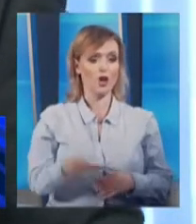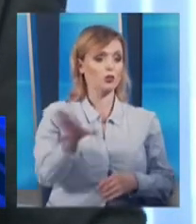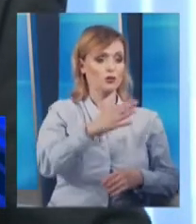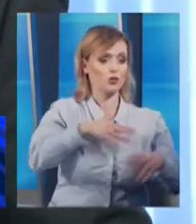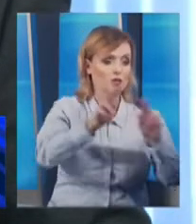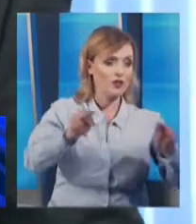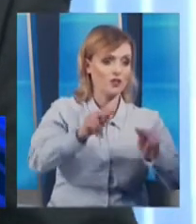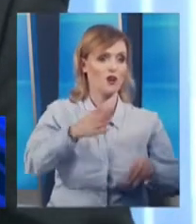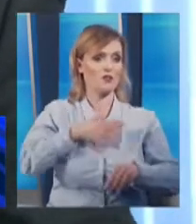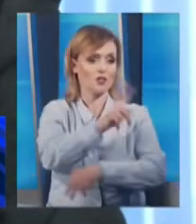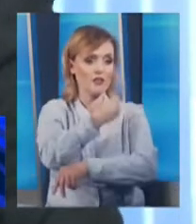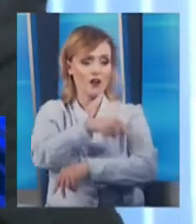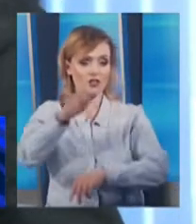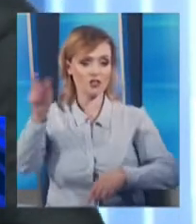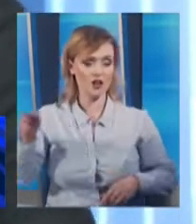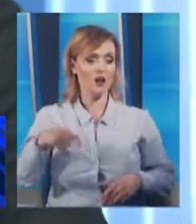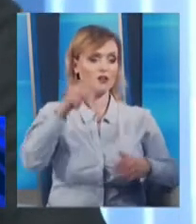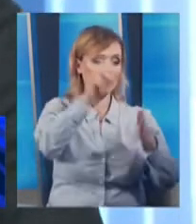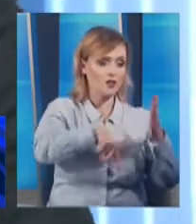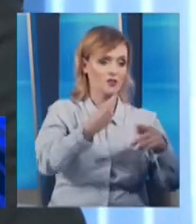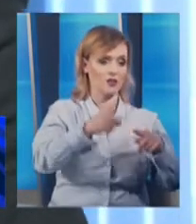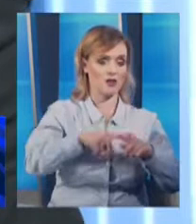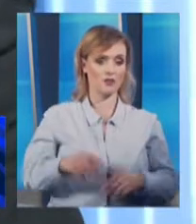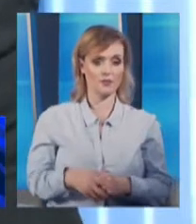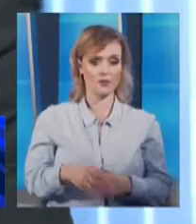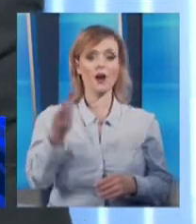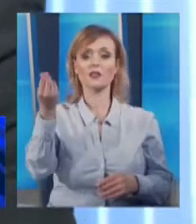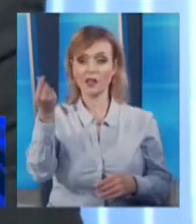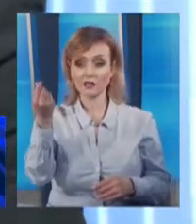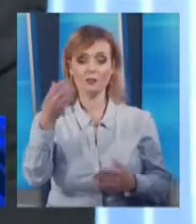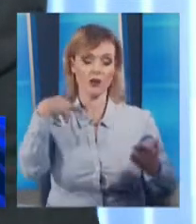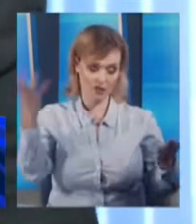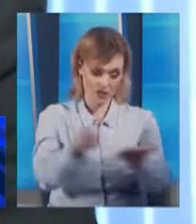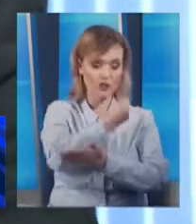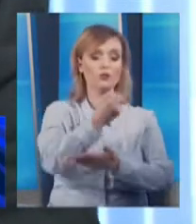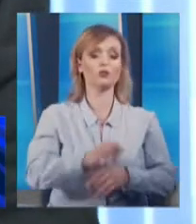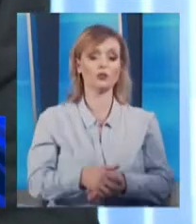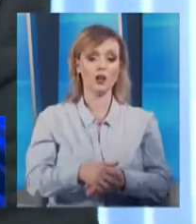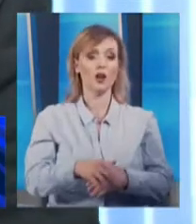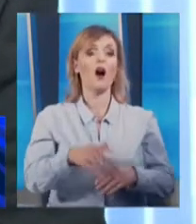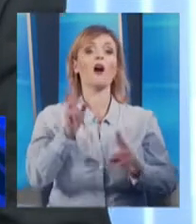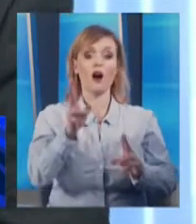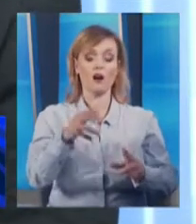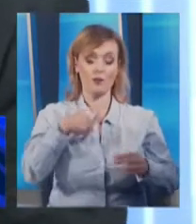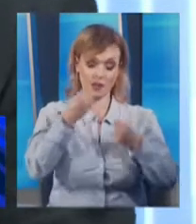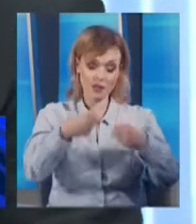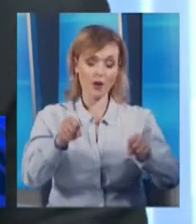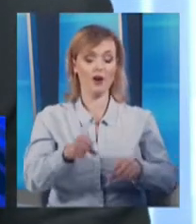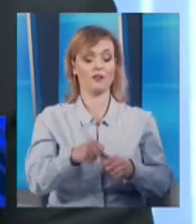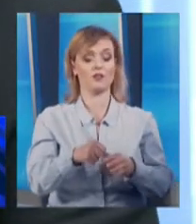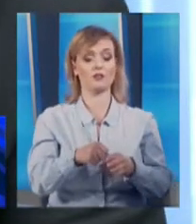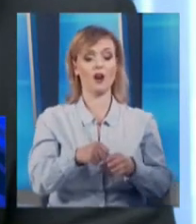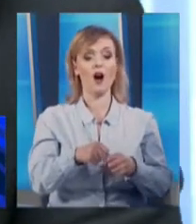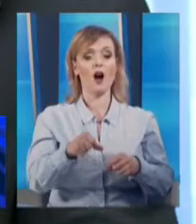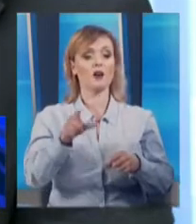noștri, vizează toată lumea bună. Resurse se găsesc din eliminarea schemelor criminale, doar din